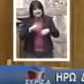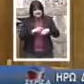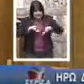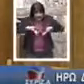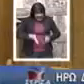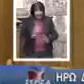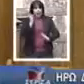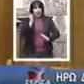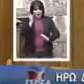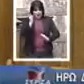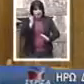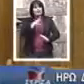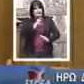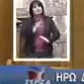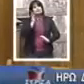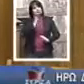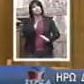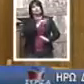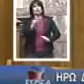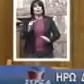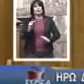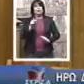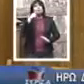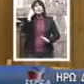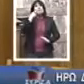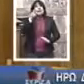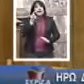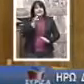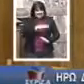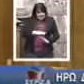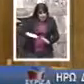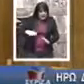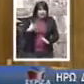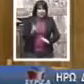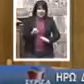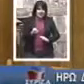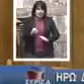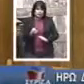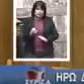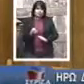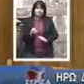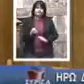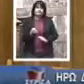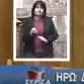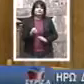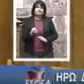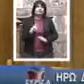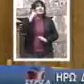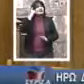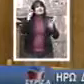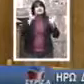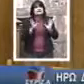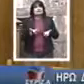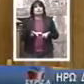παιδιά. Για τις νέες γυναίκες, για τις νέες μητέρες, ασχέτως του αριθμού παιδιών που έχουν, δεν λήφθηκε υπόψη κανένα